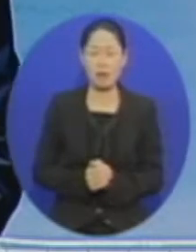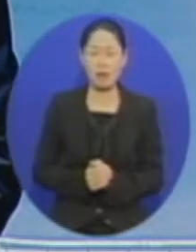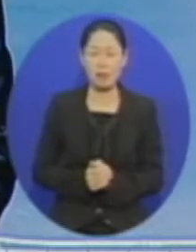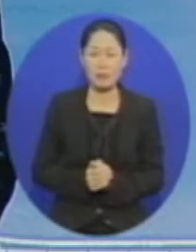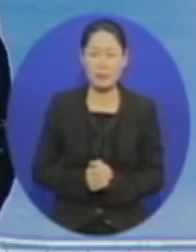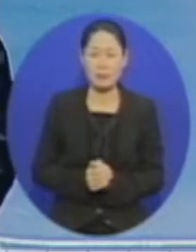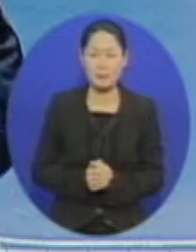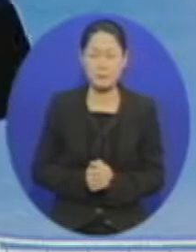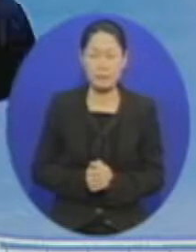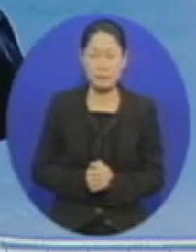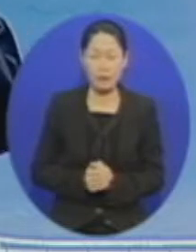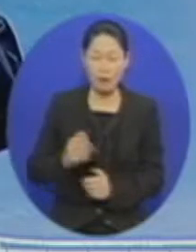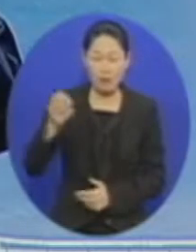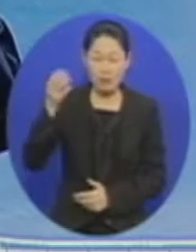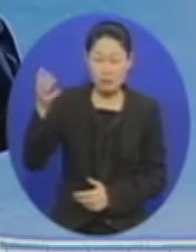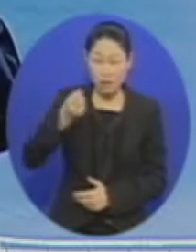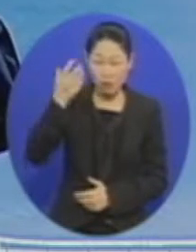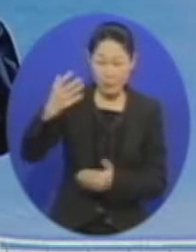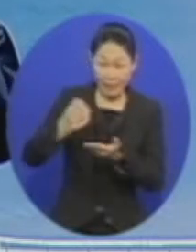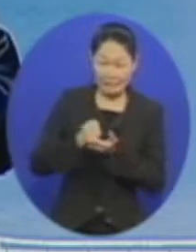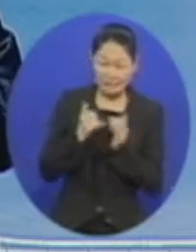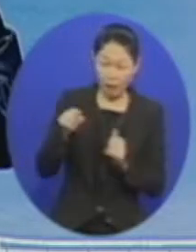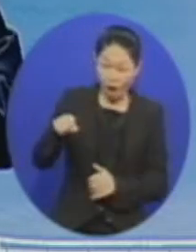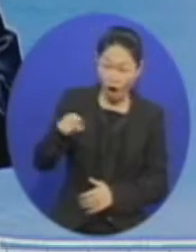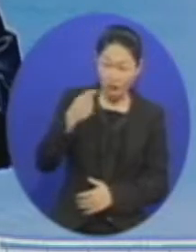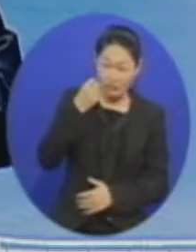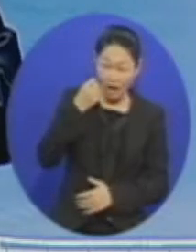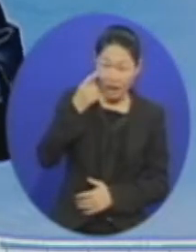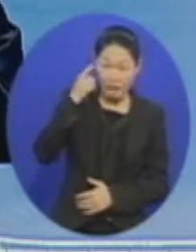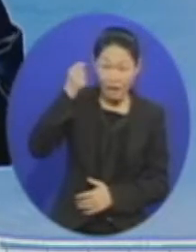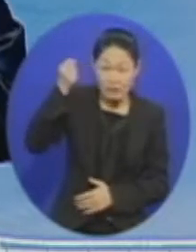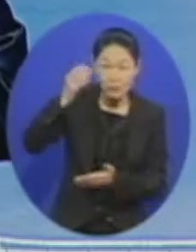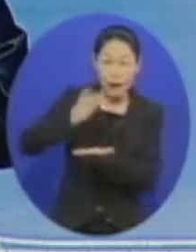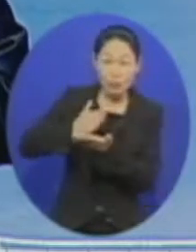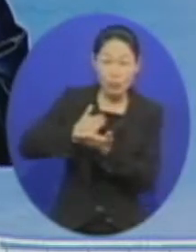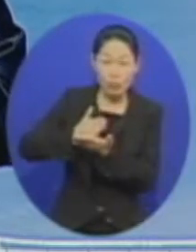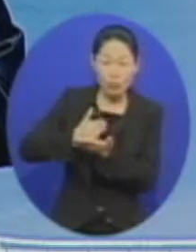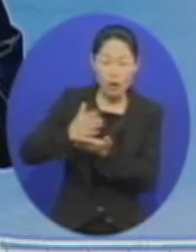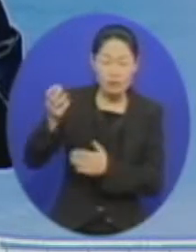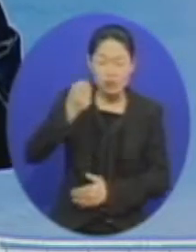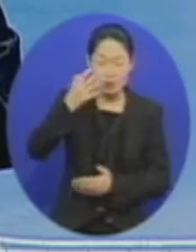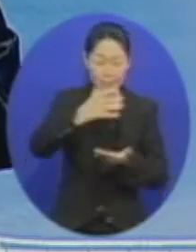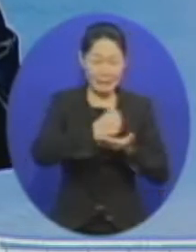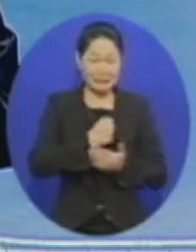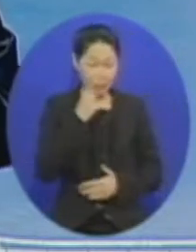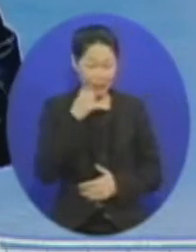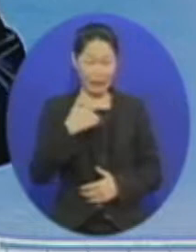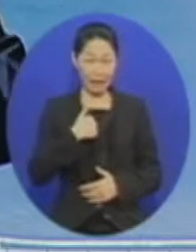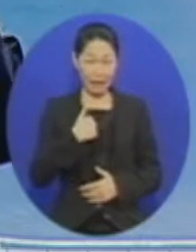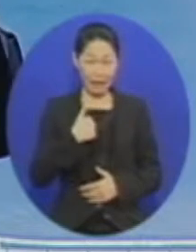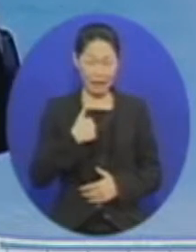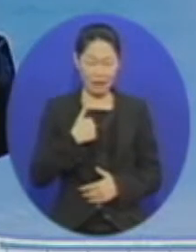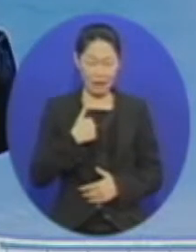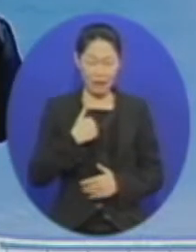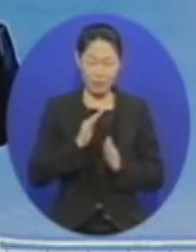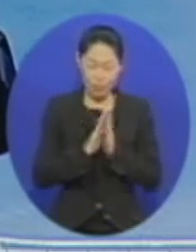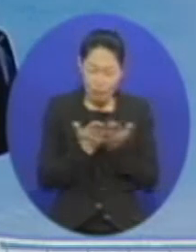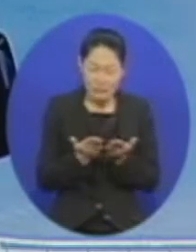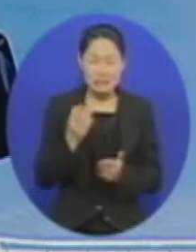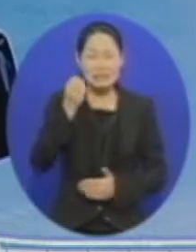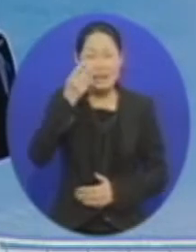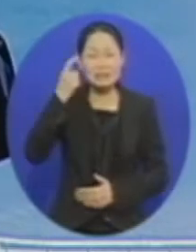성령 받은 사람을 이상하게 보지 말고 성령 못 받은 자신을 이상하게 생각해야 성령 받는